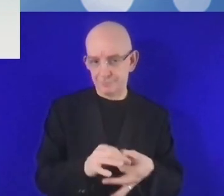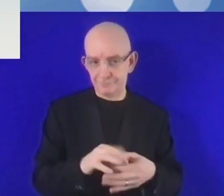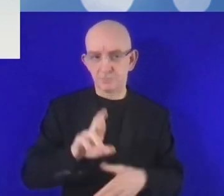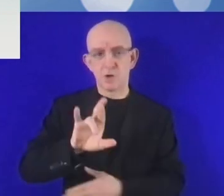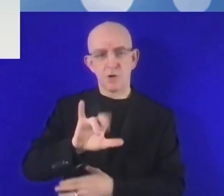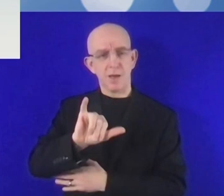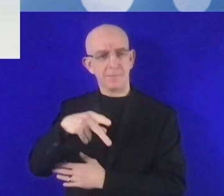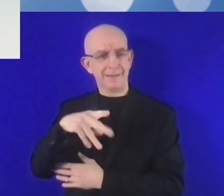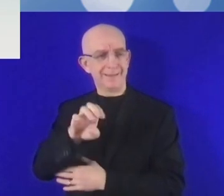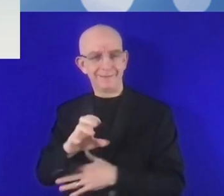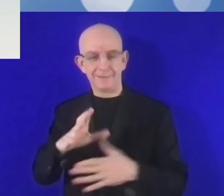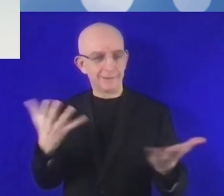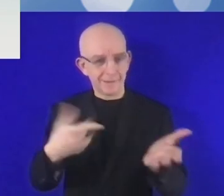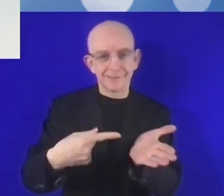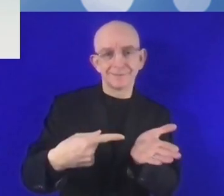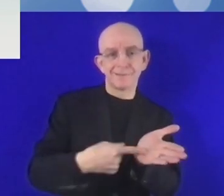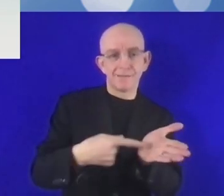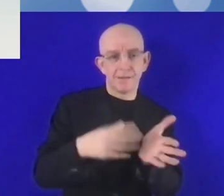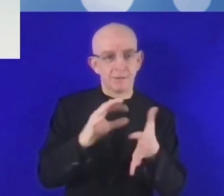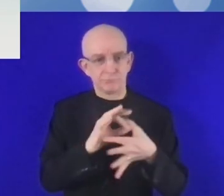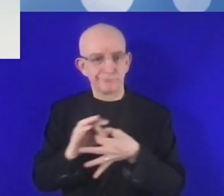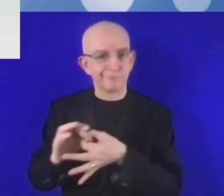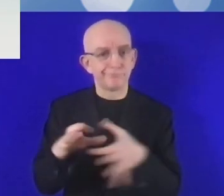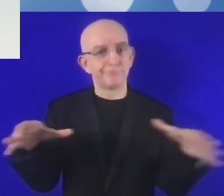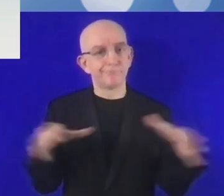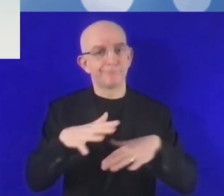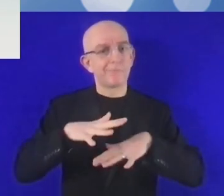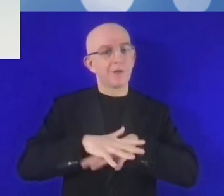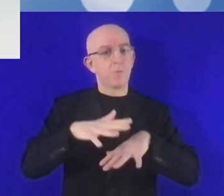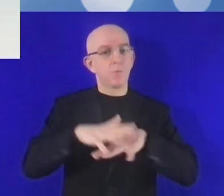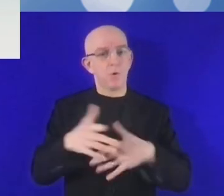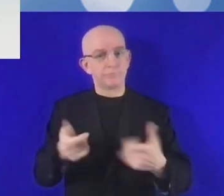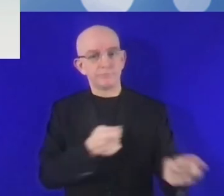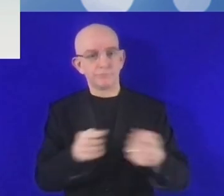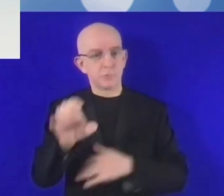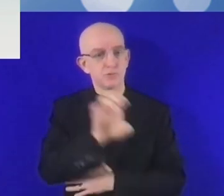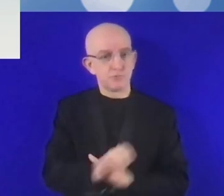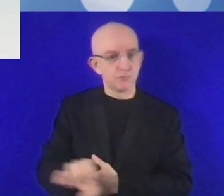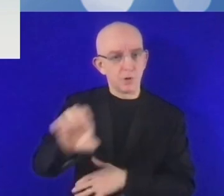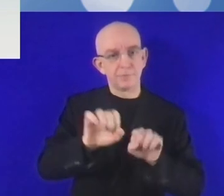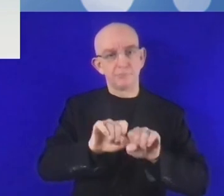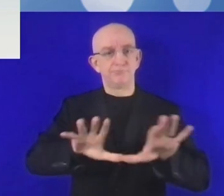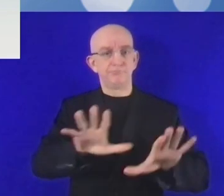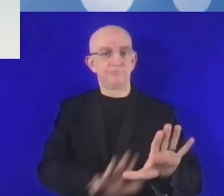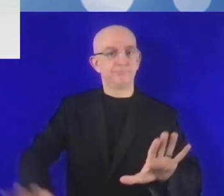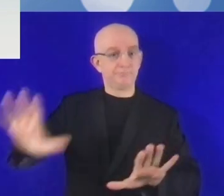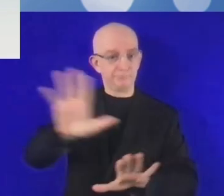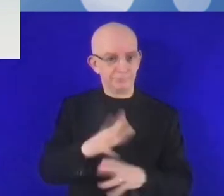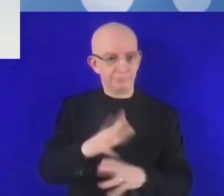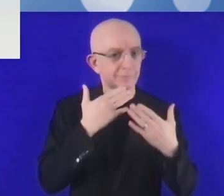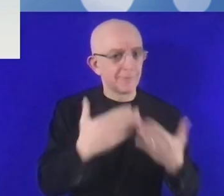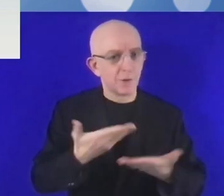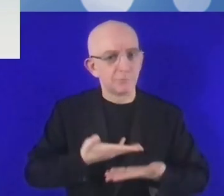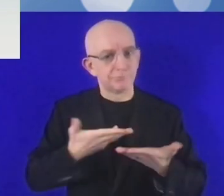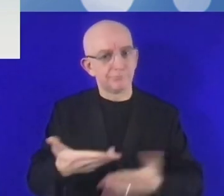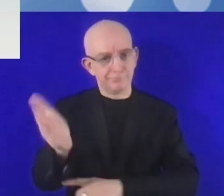технологического сообщества интернета RIPE. Это организация, которая занимается координацией технических вопросов. Это сеть